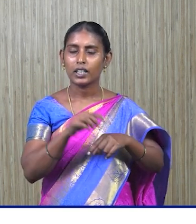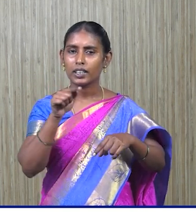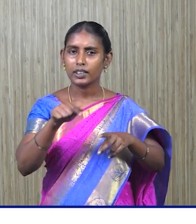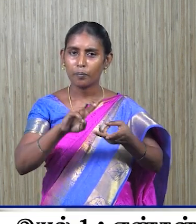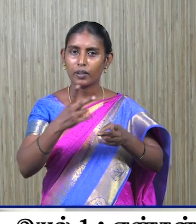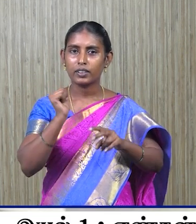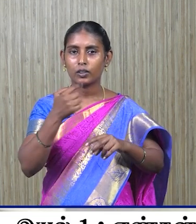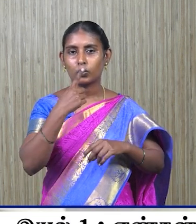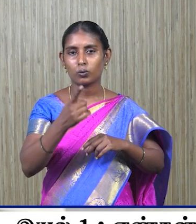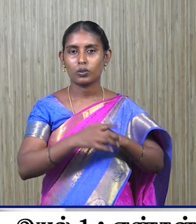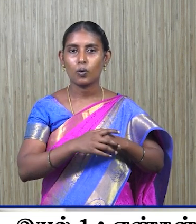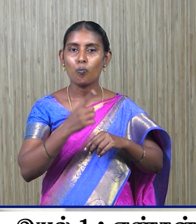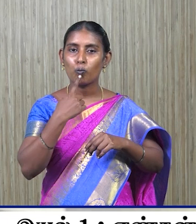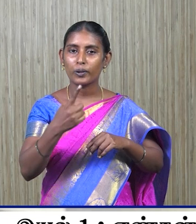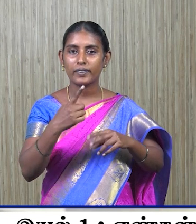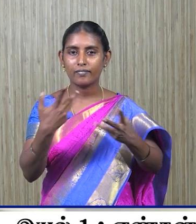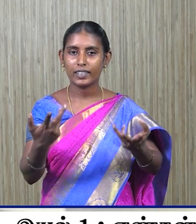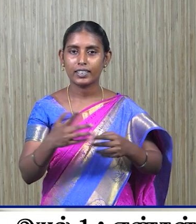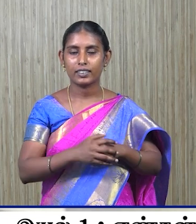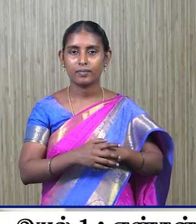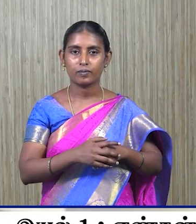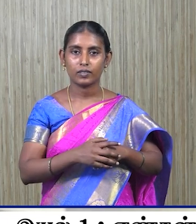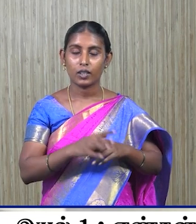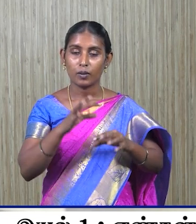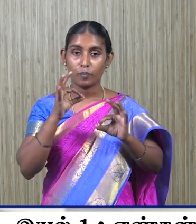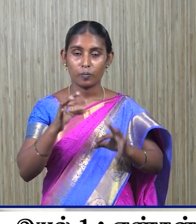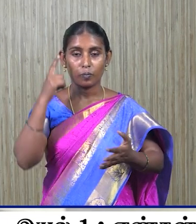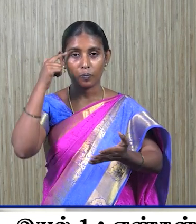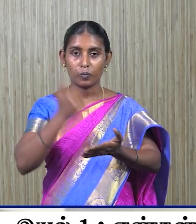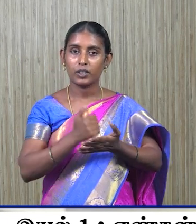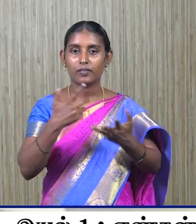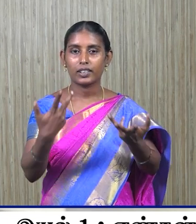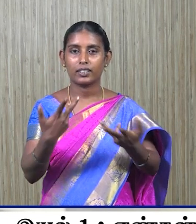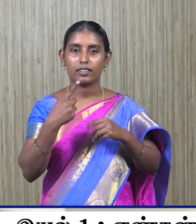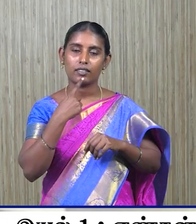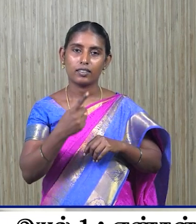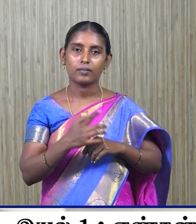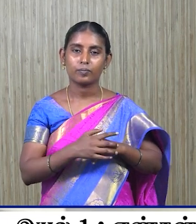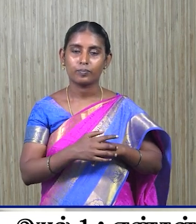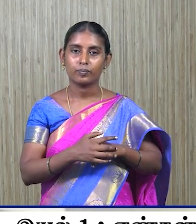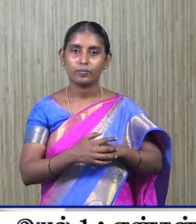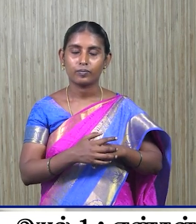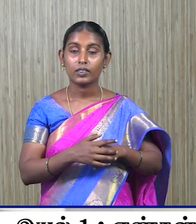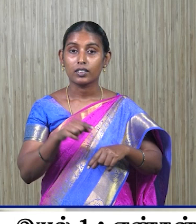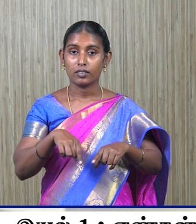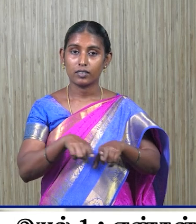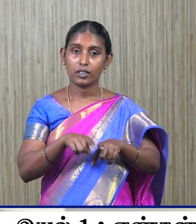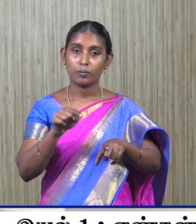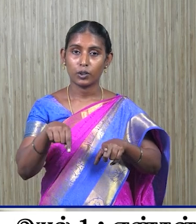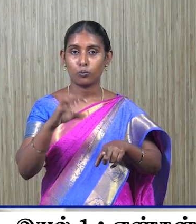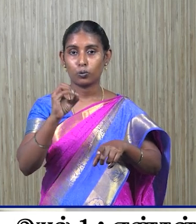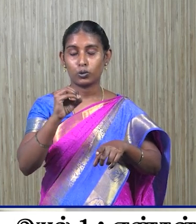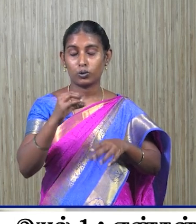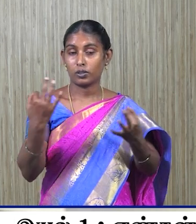என்னவென்று கூறுகின்றார்கள்னால் முடிவிலி, அதற்கு இன்னும் முடிவு செய்யப்படவில்லை என்றுதான் கூறுகின்றார்கள். அப்படி பூஜ்ஜியத்தோட சிறப்புகளை